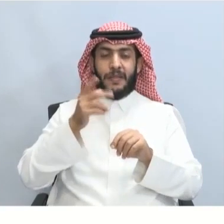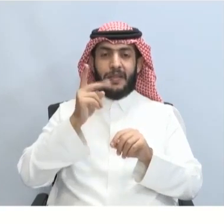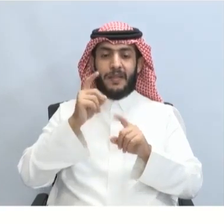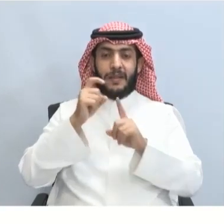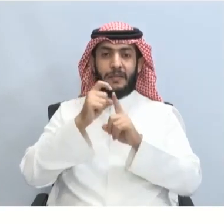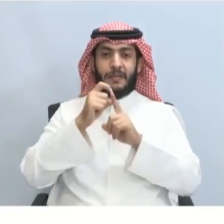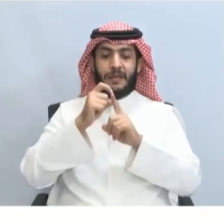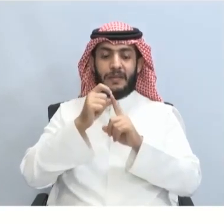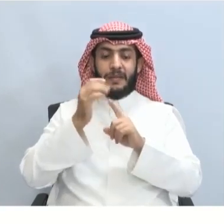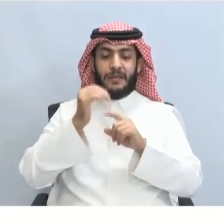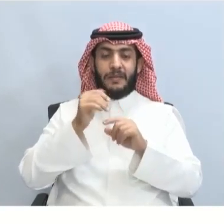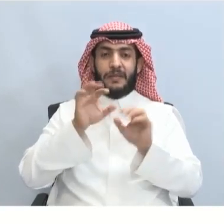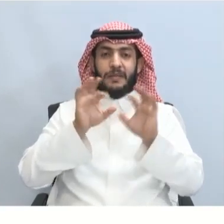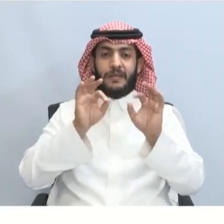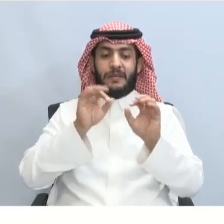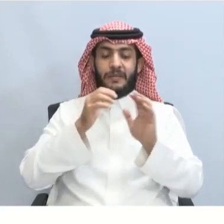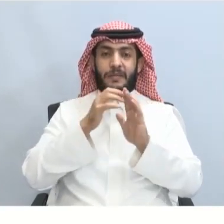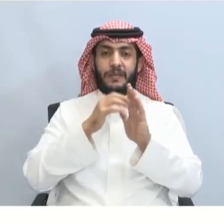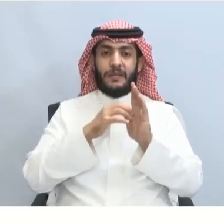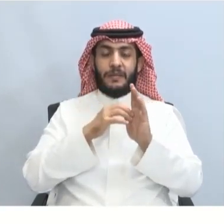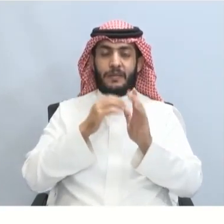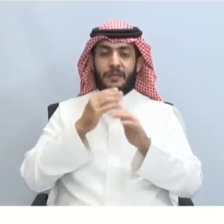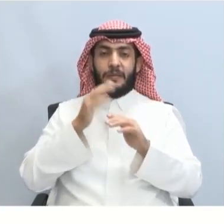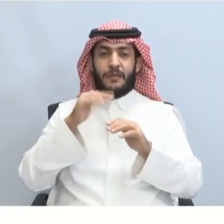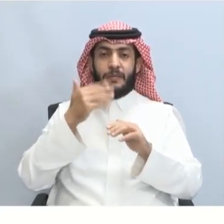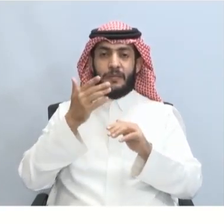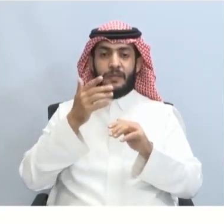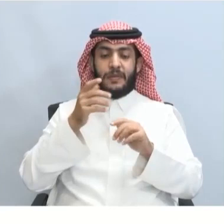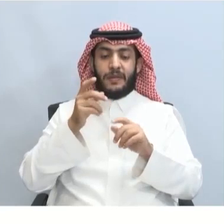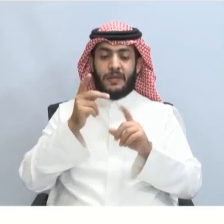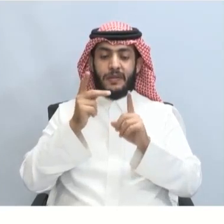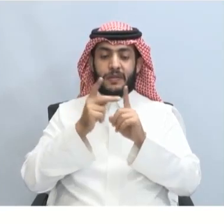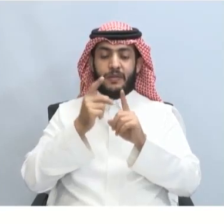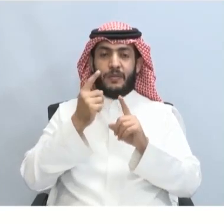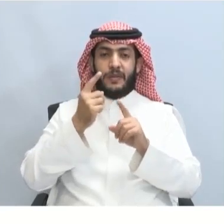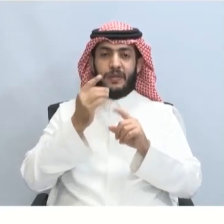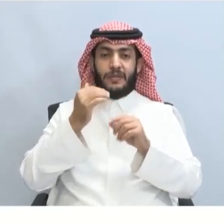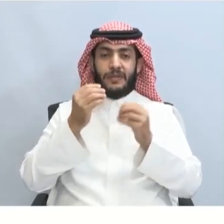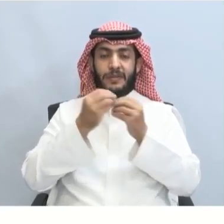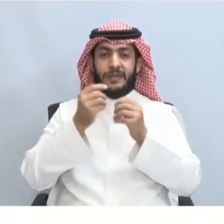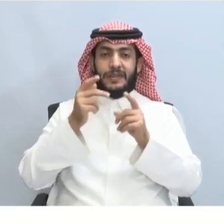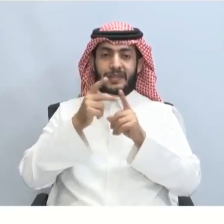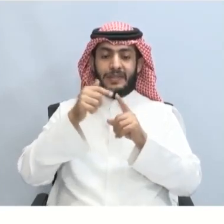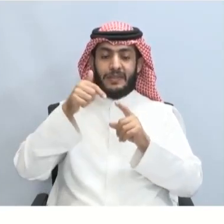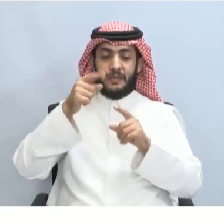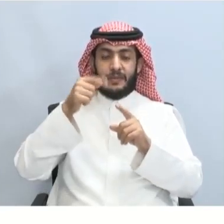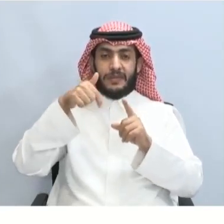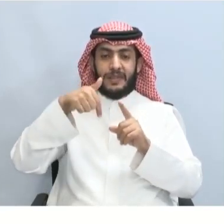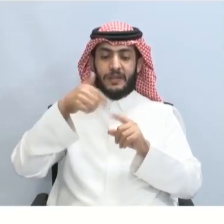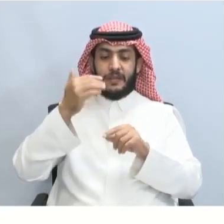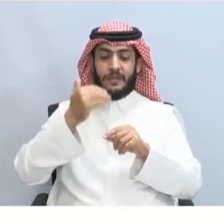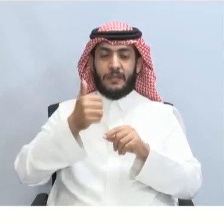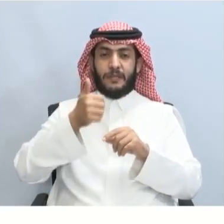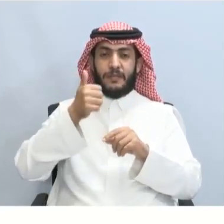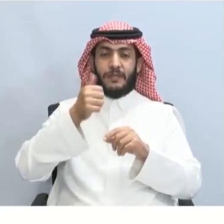بي اللي تحدد فقره ثم لدينا اتش1 حتى اتش 6 يتم